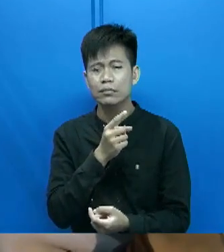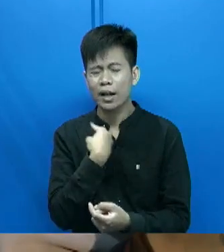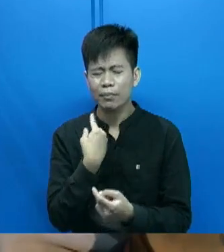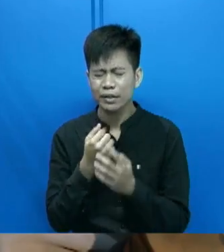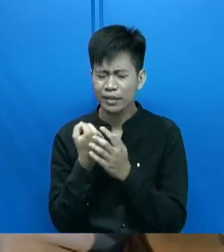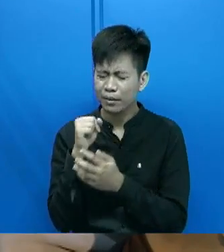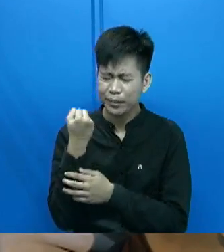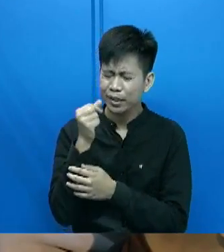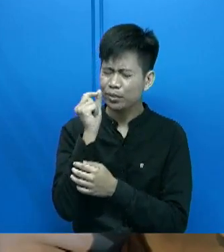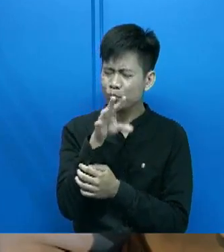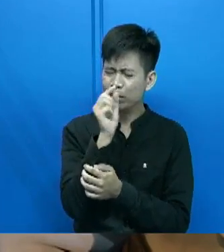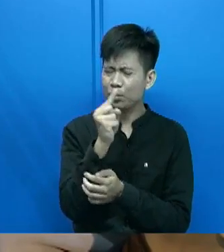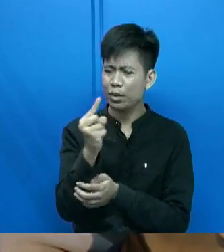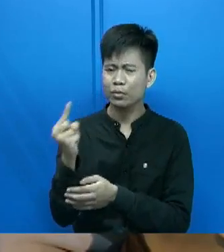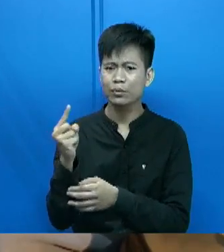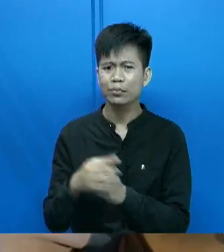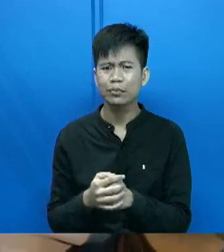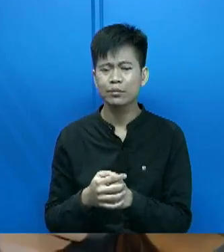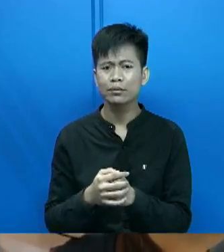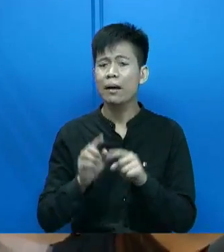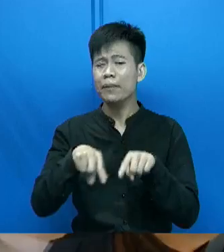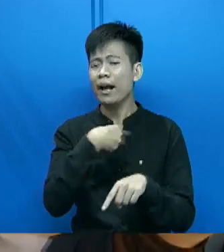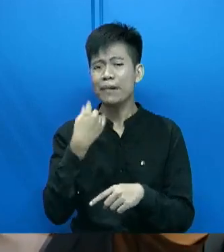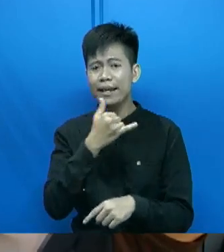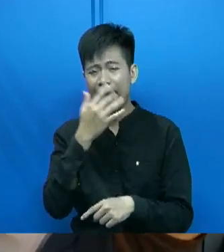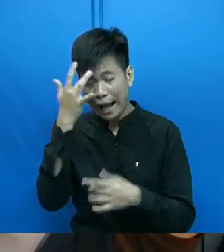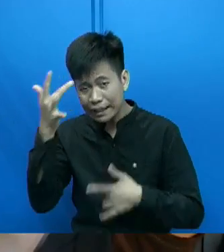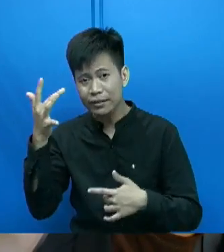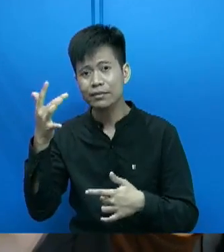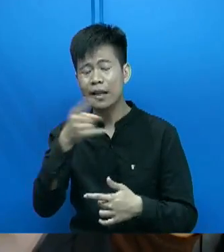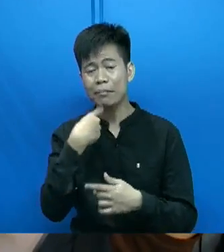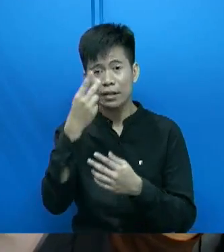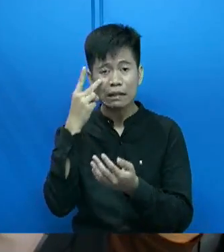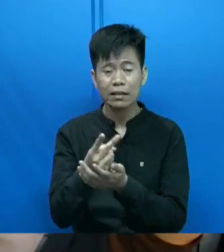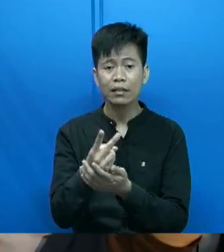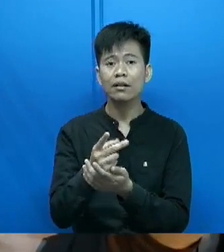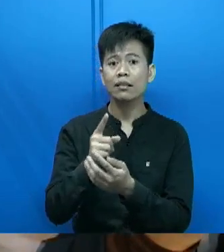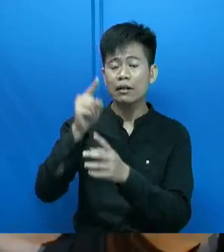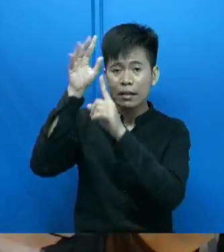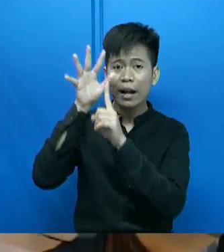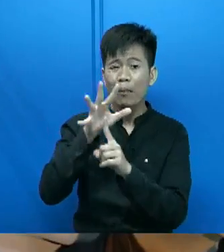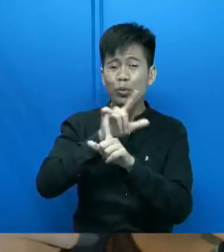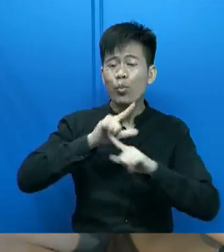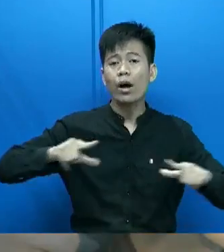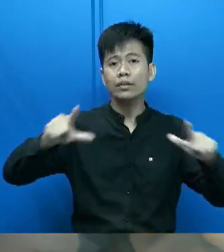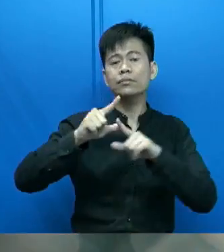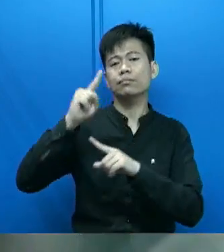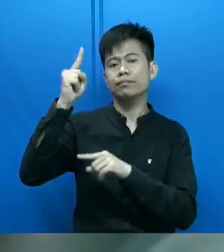Kami tak sanggup menyebutnya ya Rab, namun kami yakin dan kami menyaksikan bahwa Engkau berkata rahmatmu luas daripada